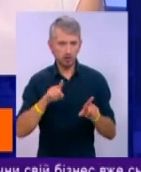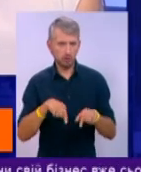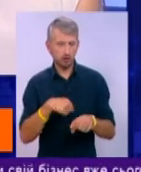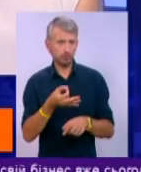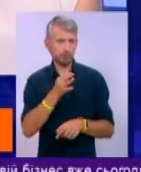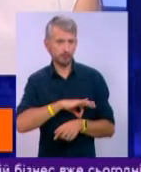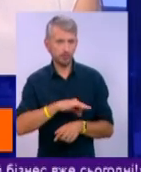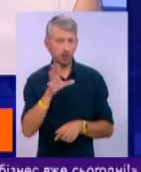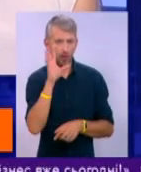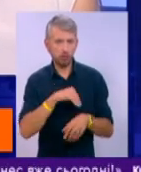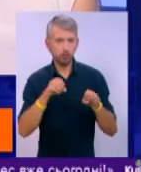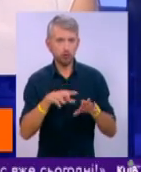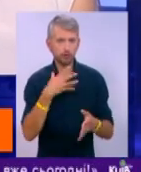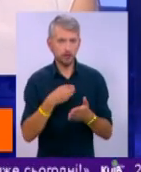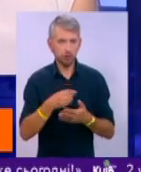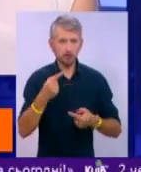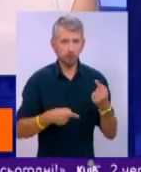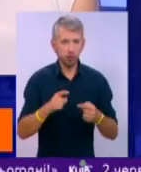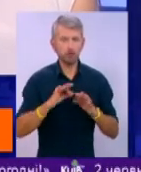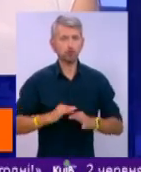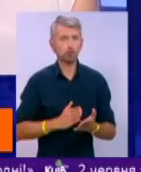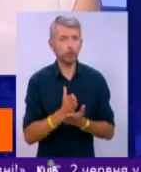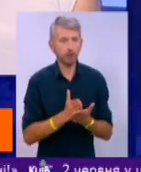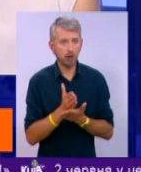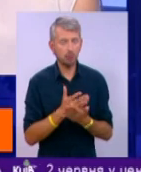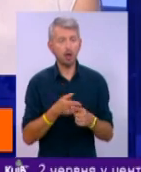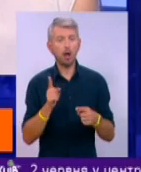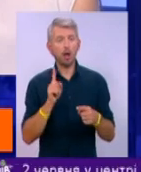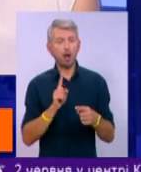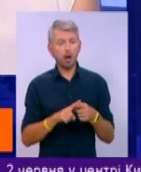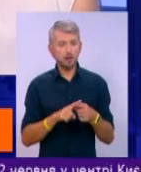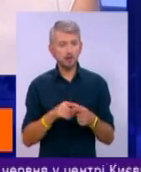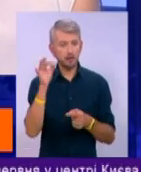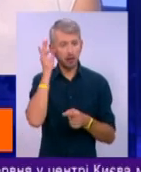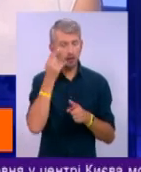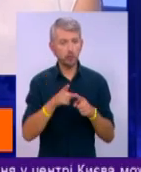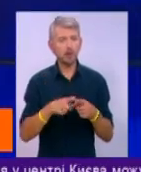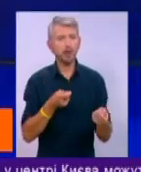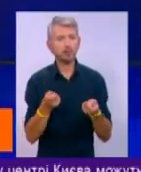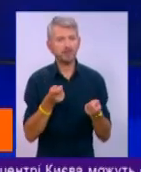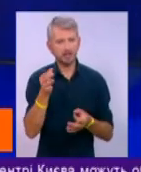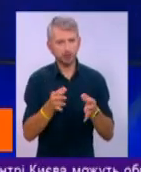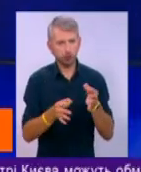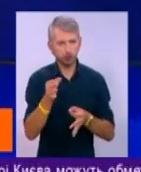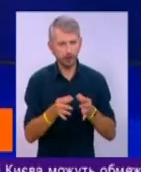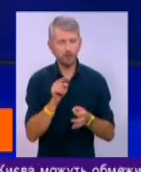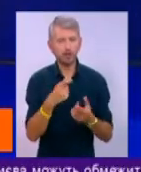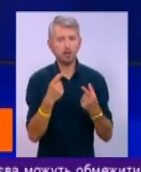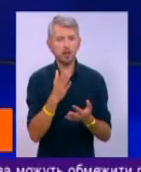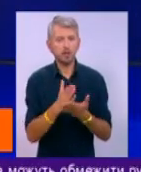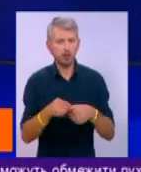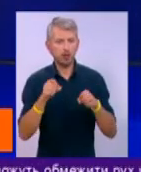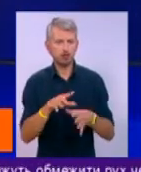перепаде, зможуть вирішувати свої спори з чиновниками. А це, нагадаю, це адміністративні суди. Там, де є